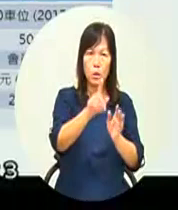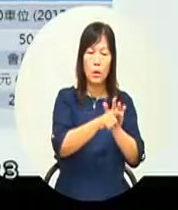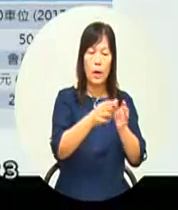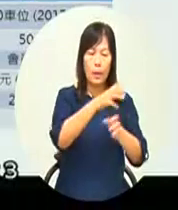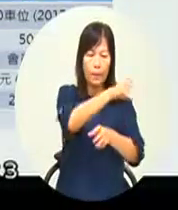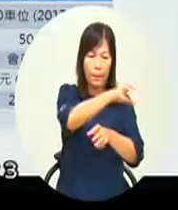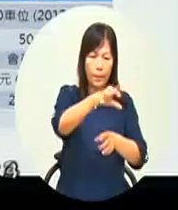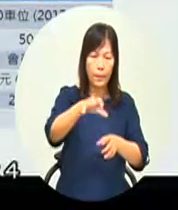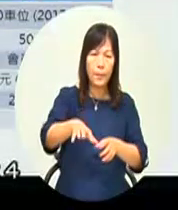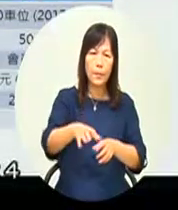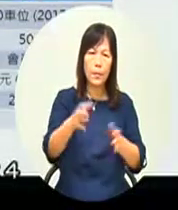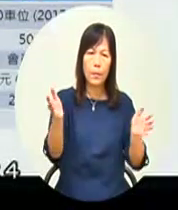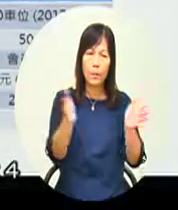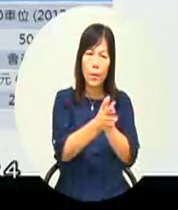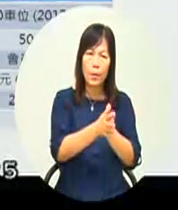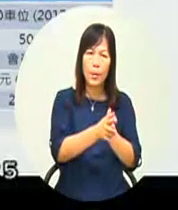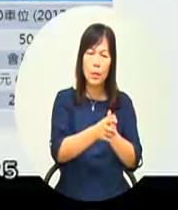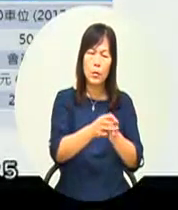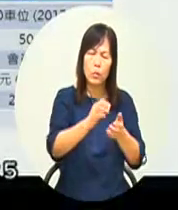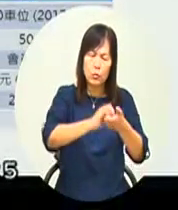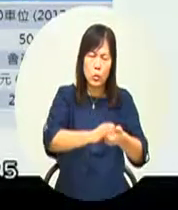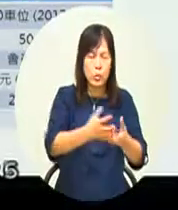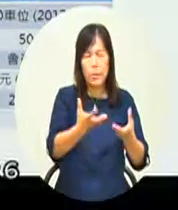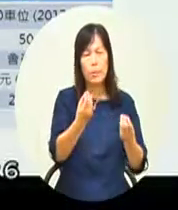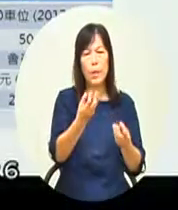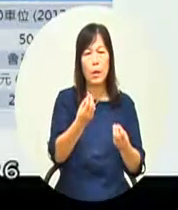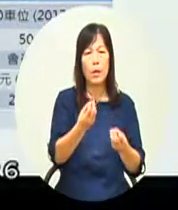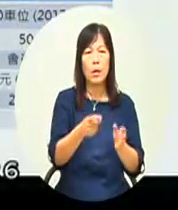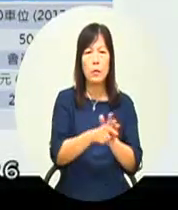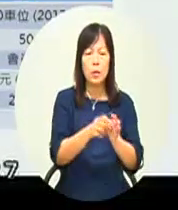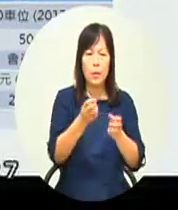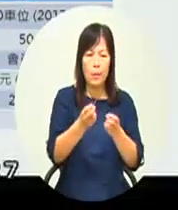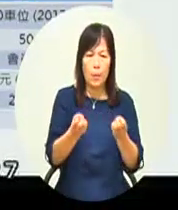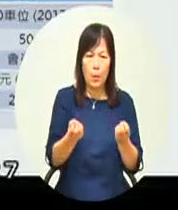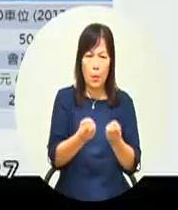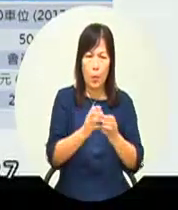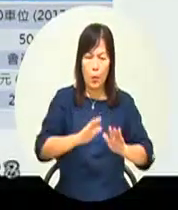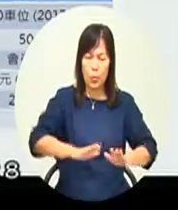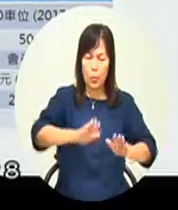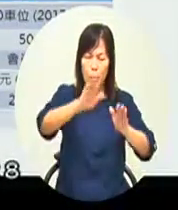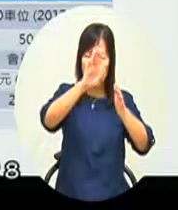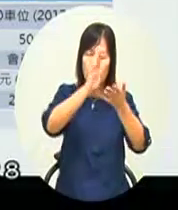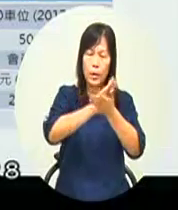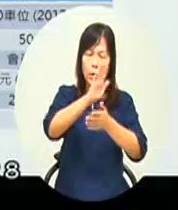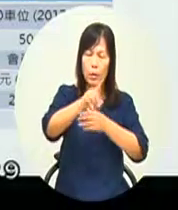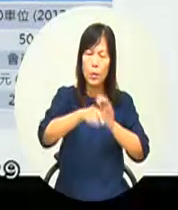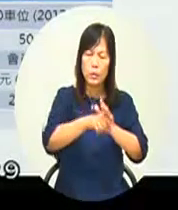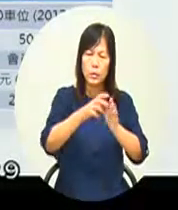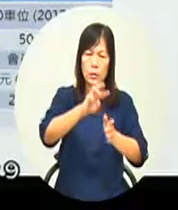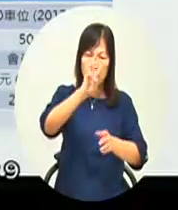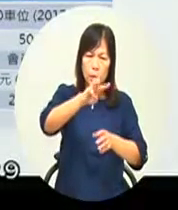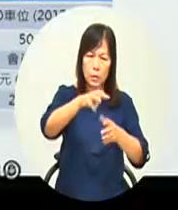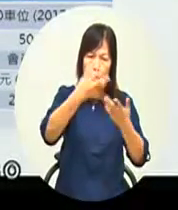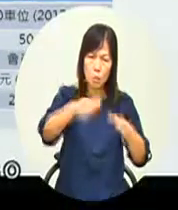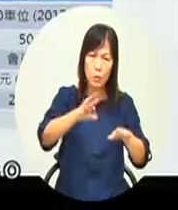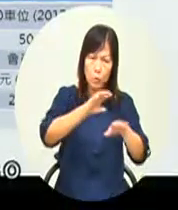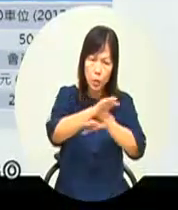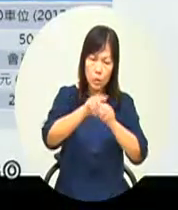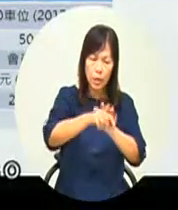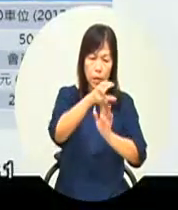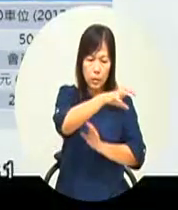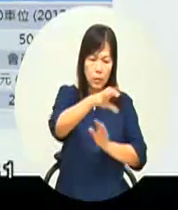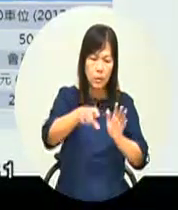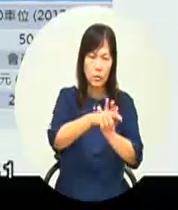点没有很确定哦。不过发展到现在，经过5年，它现在有3000部车辆，那站点有